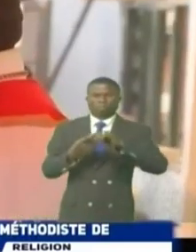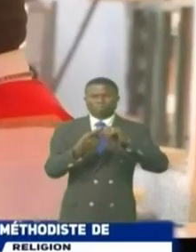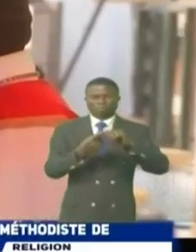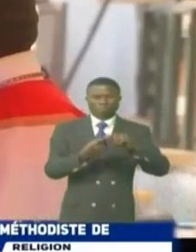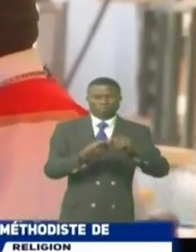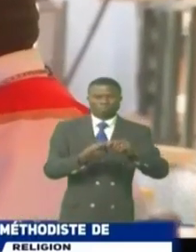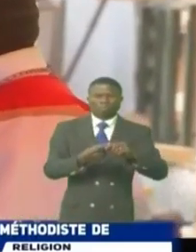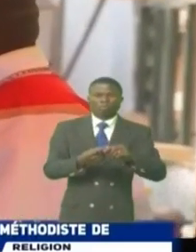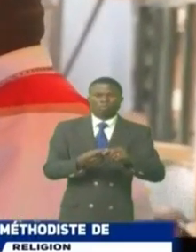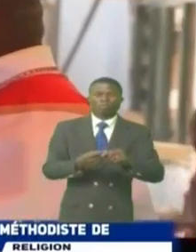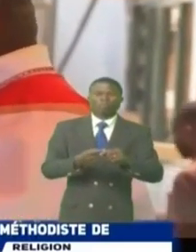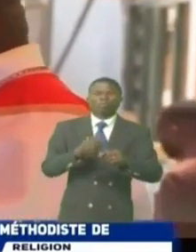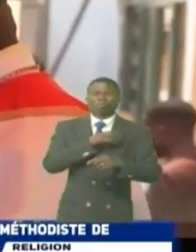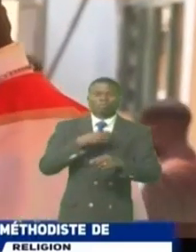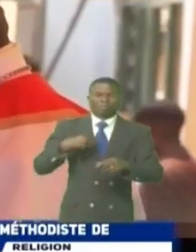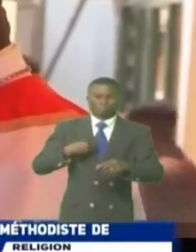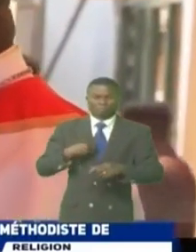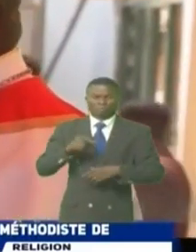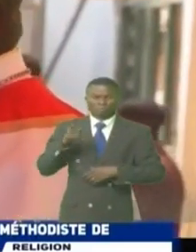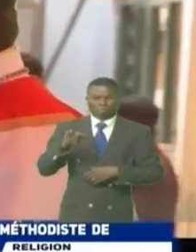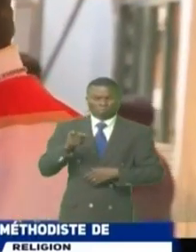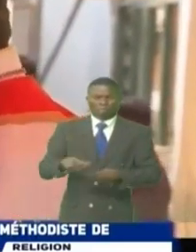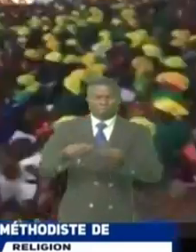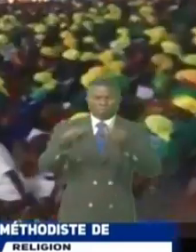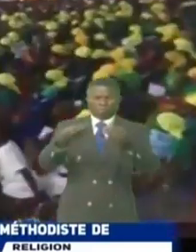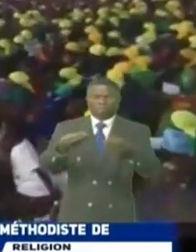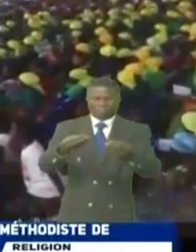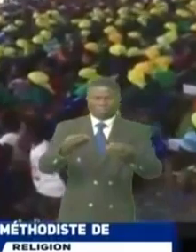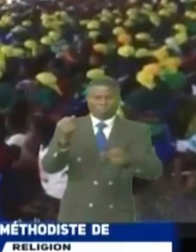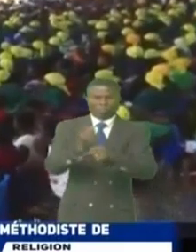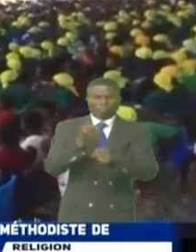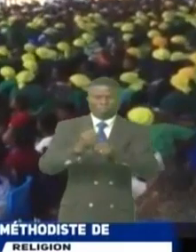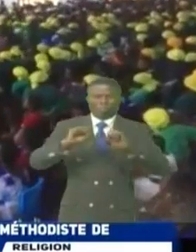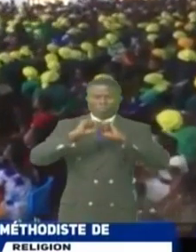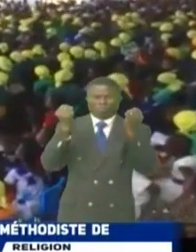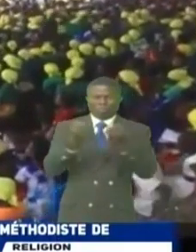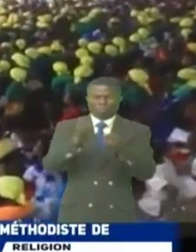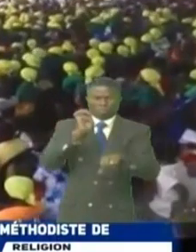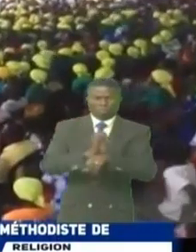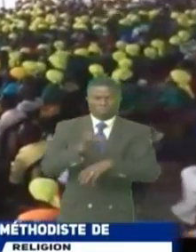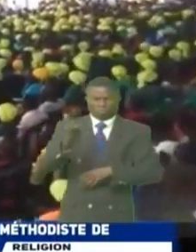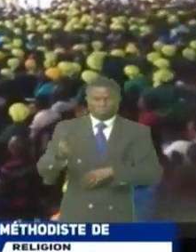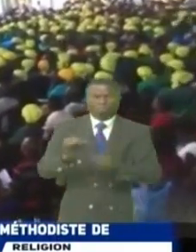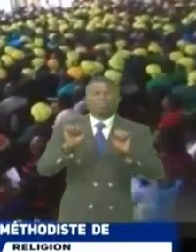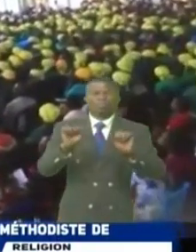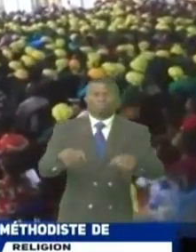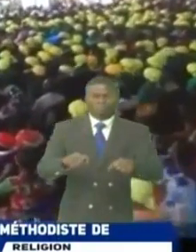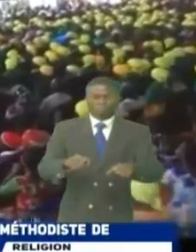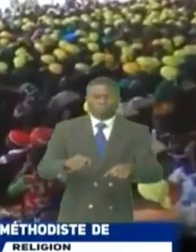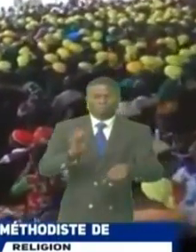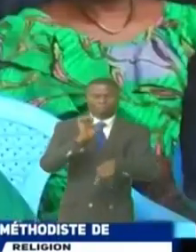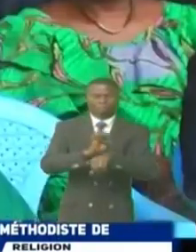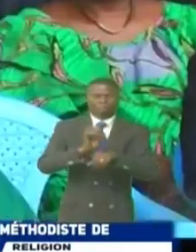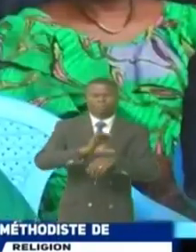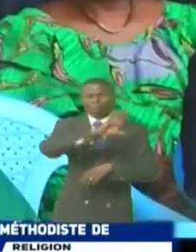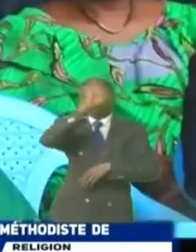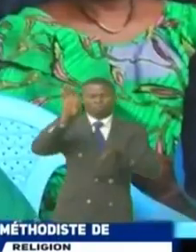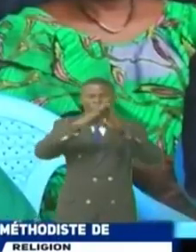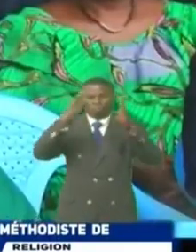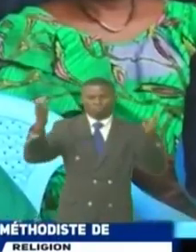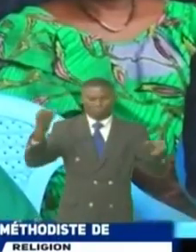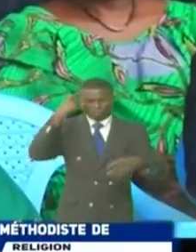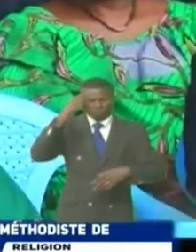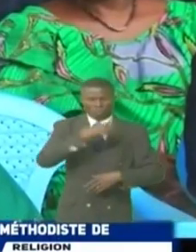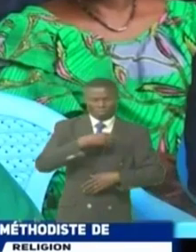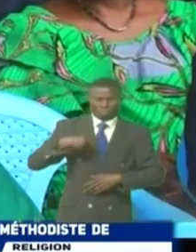que la diaconesse, l'intercesseuse et Mama Kipendano accordent aux œuvres sociales de l'église. Il y a lieu que les écluses du ciel s'ouvrent sur cette